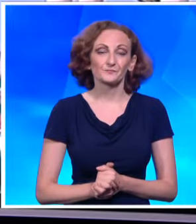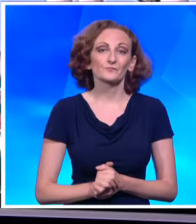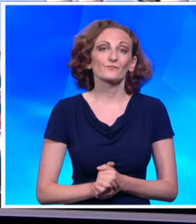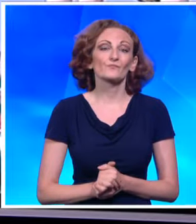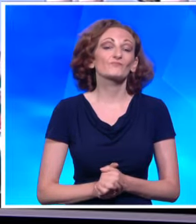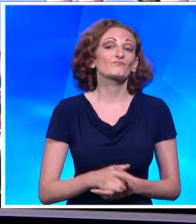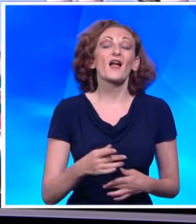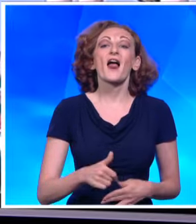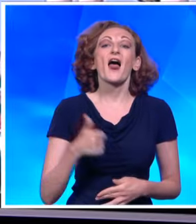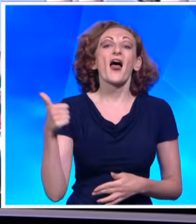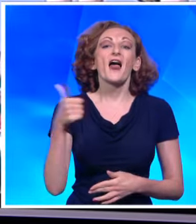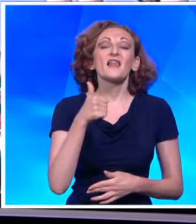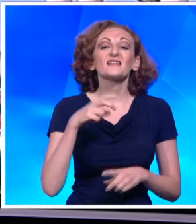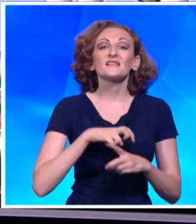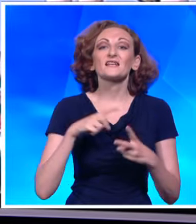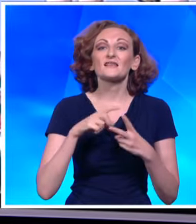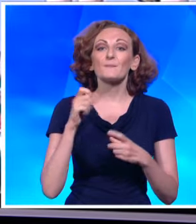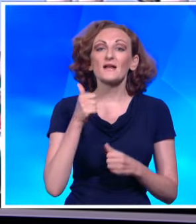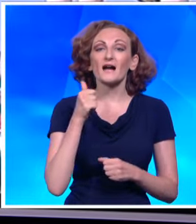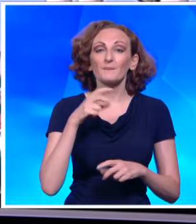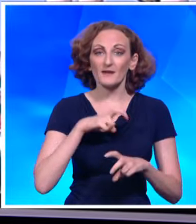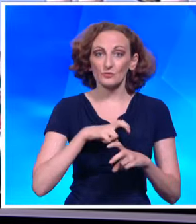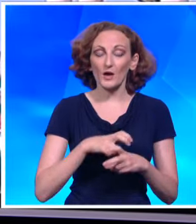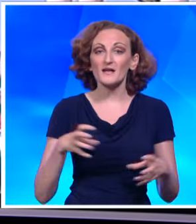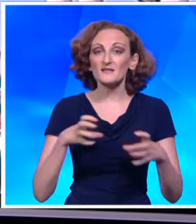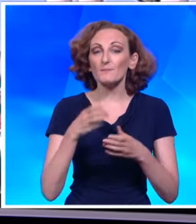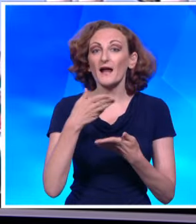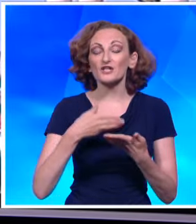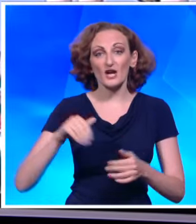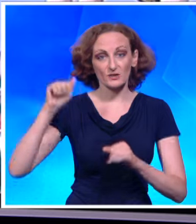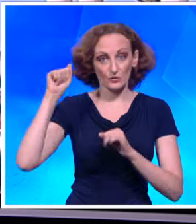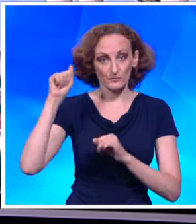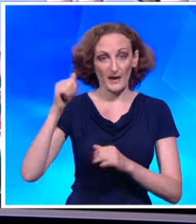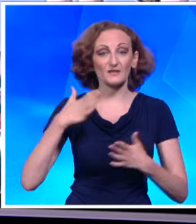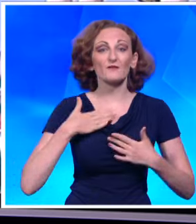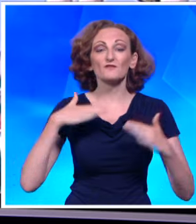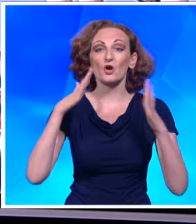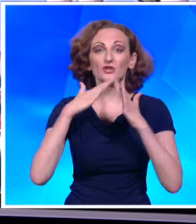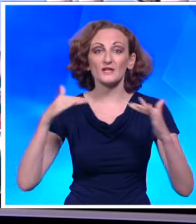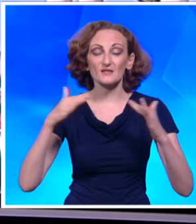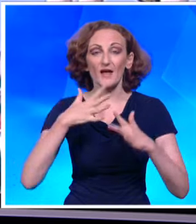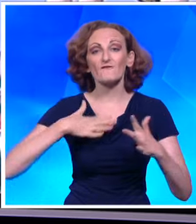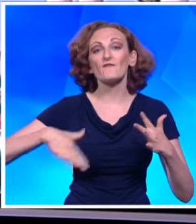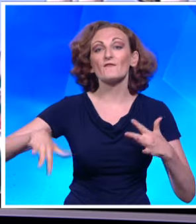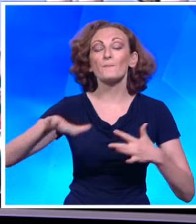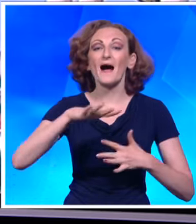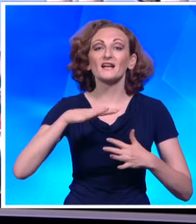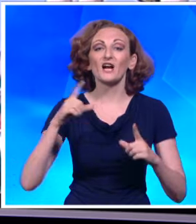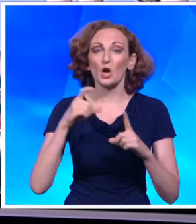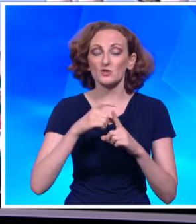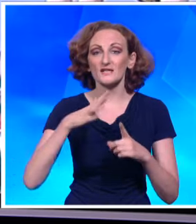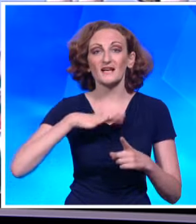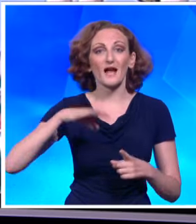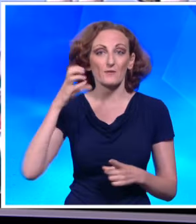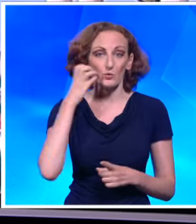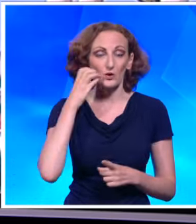Почетният лидер на ДПС Ахмед Доган събра част от актива на партията в лятната си резиденция в парк Росенец край Бургас.